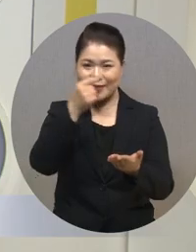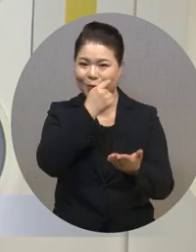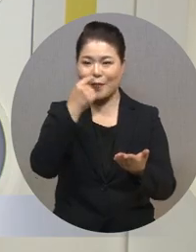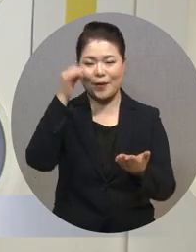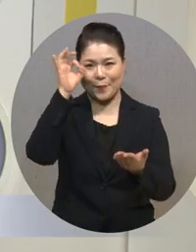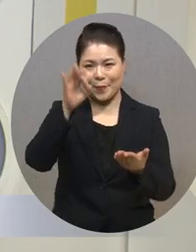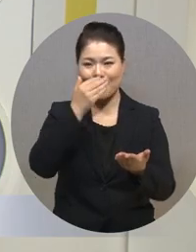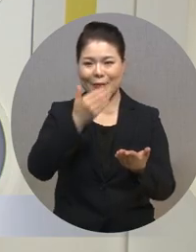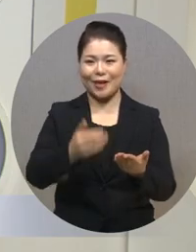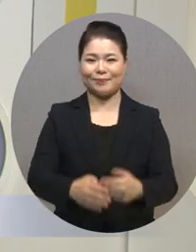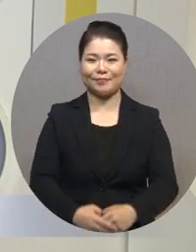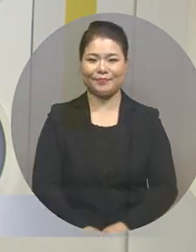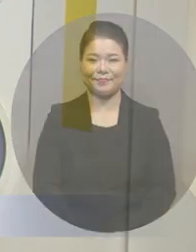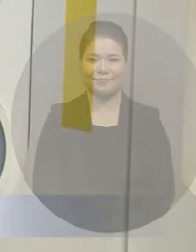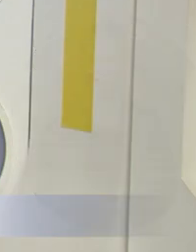확인할 수 있습니다